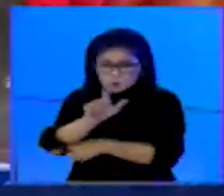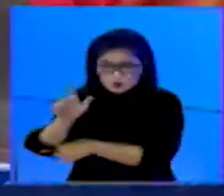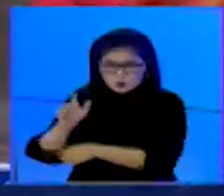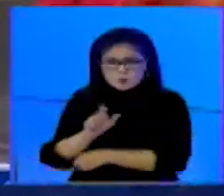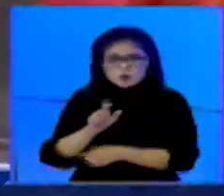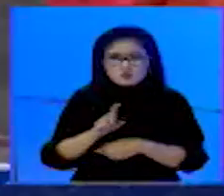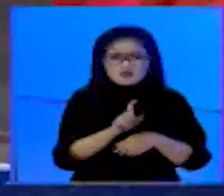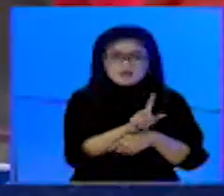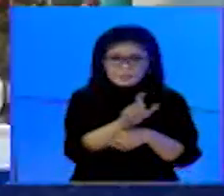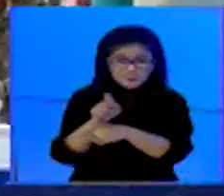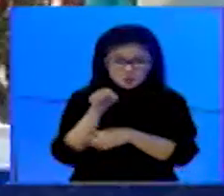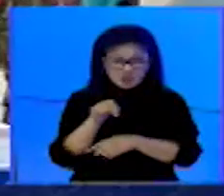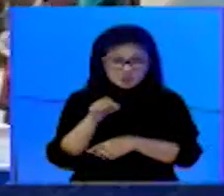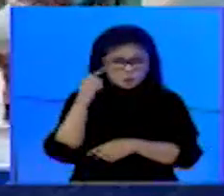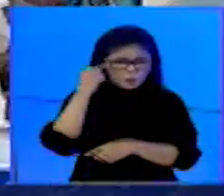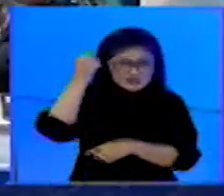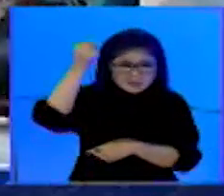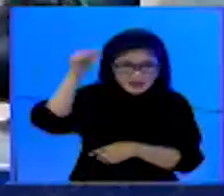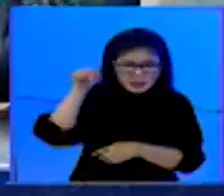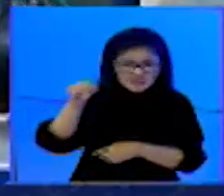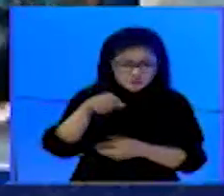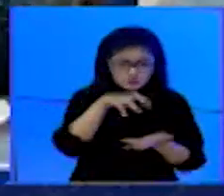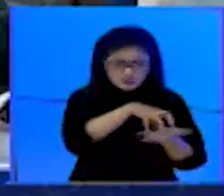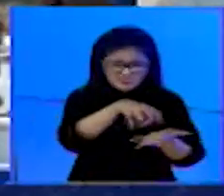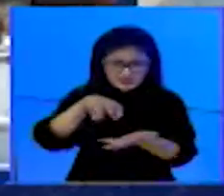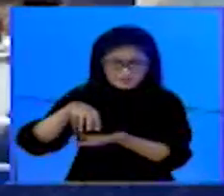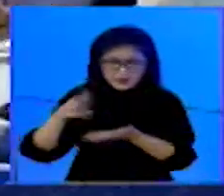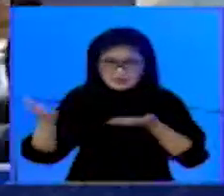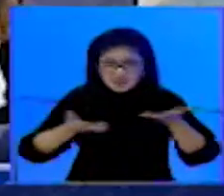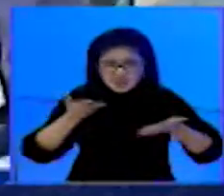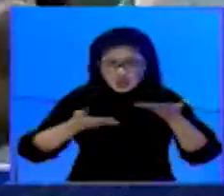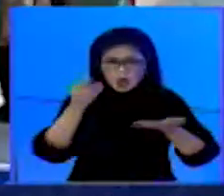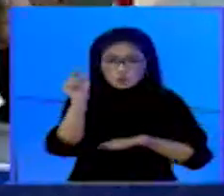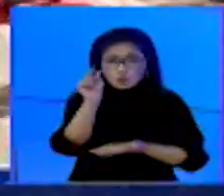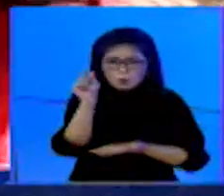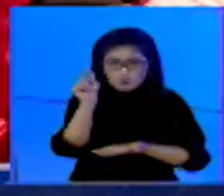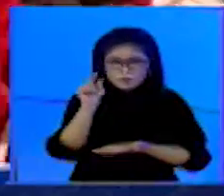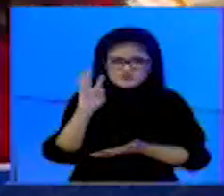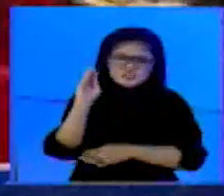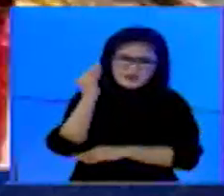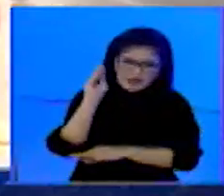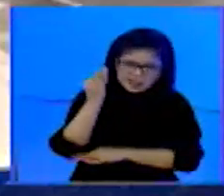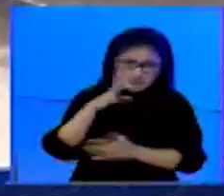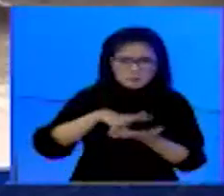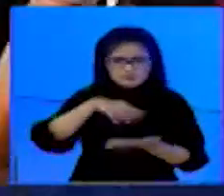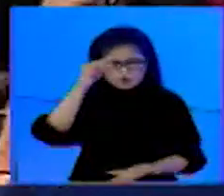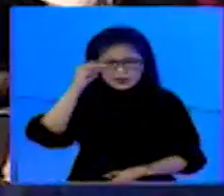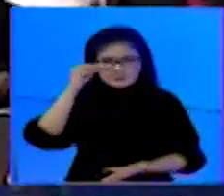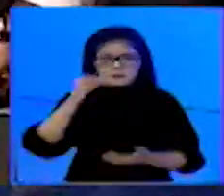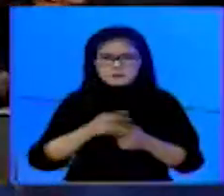juga rencananya akan dilakukan di beberapa fasilitas umum lainnya di wilayah Jakarta Pusat.